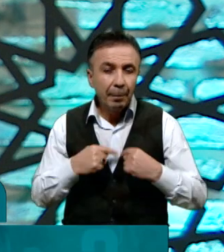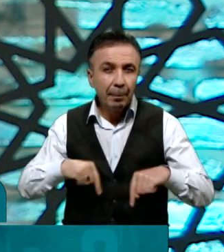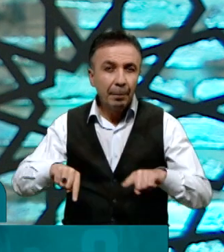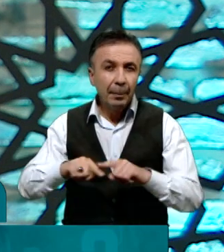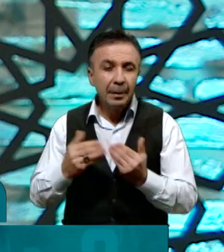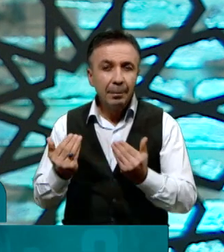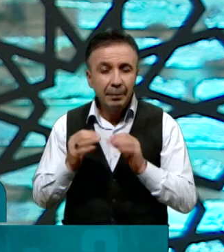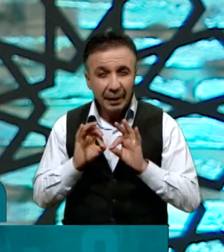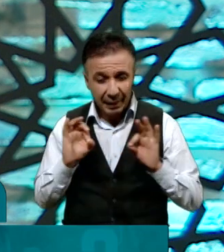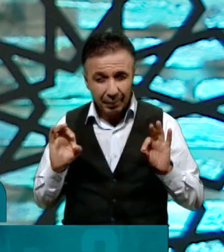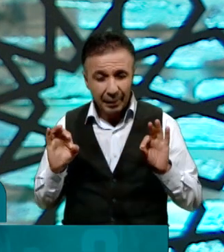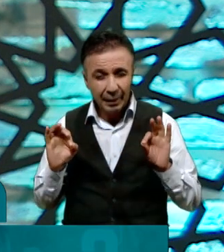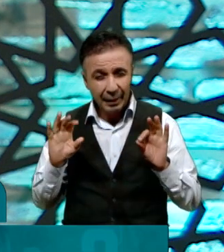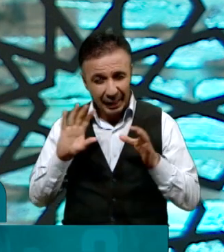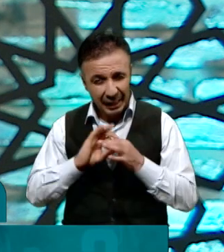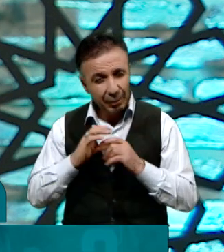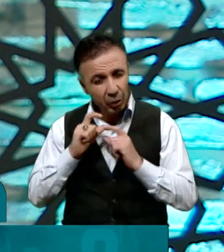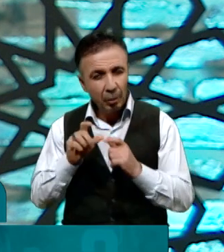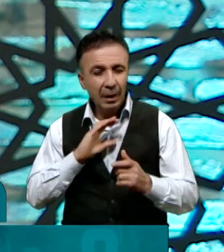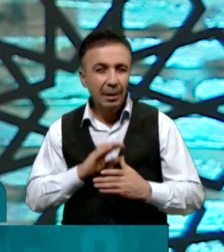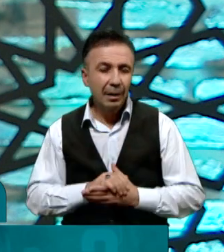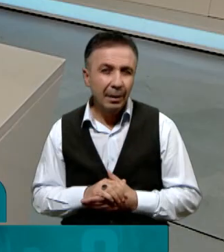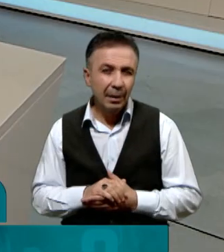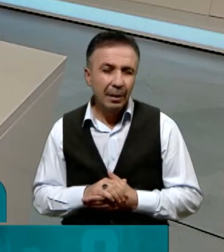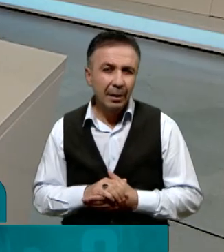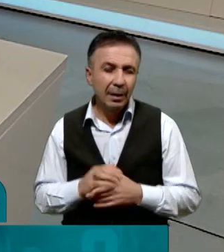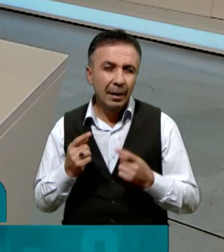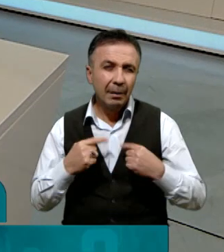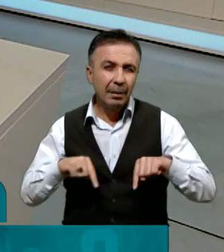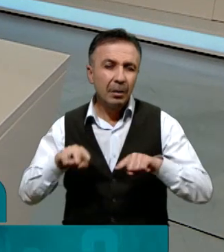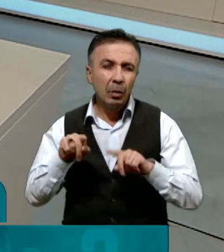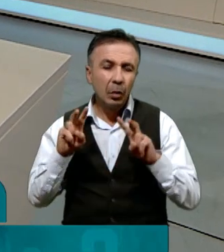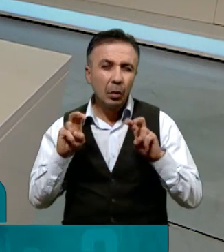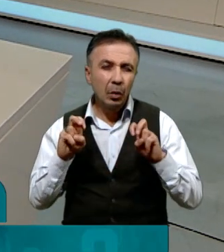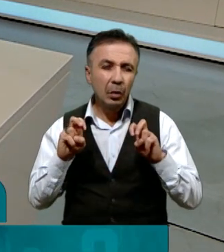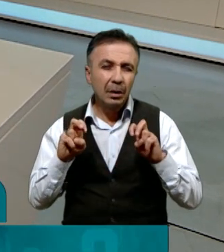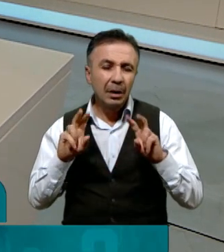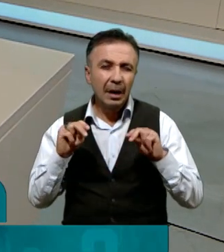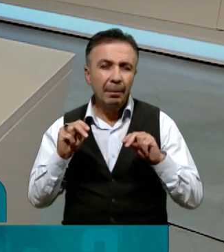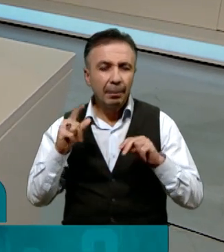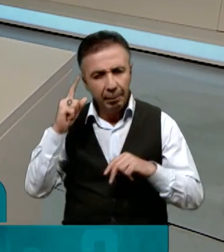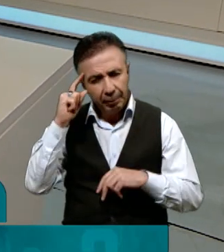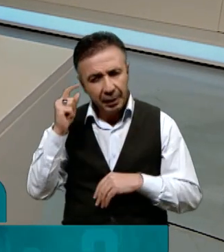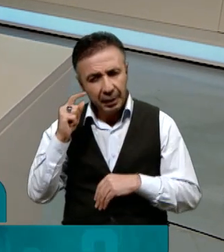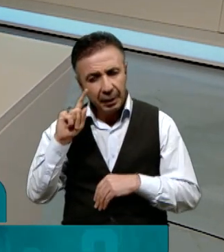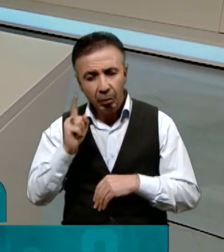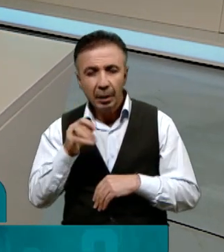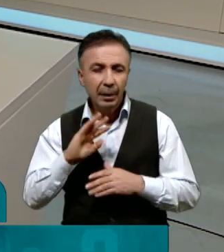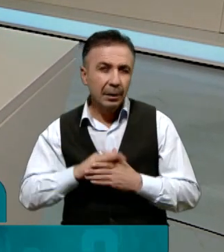ilgili bir küçük sorumuz olacaktı da. Buyurun. Biz bu konuda net bilgiye ulaşamadık da birkaç hocamıza danıştık